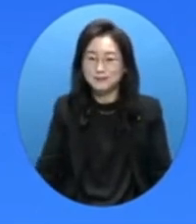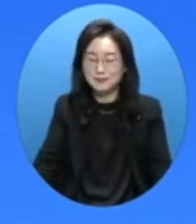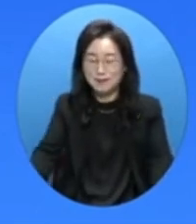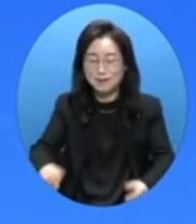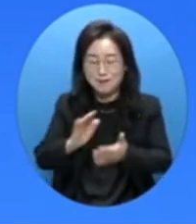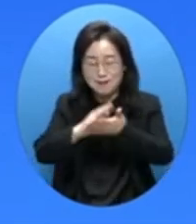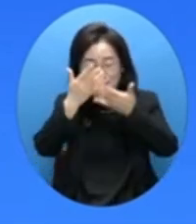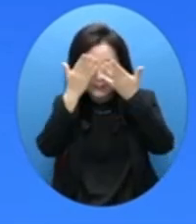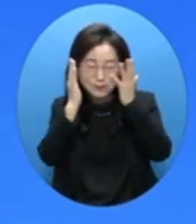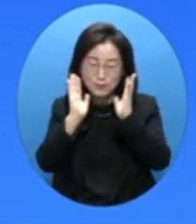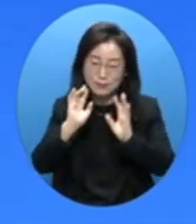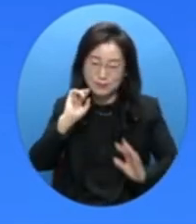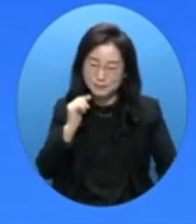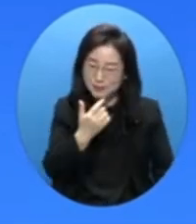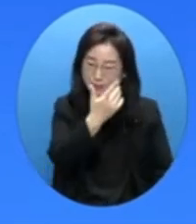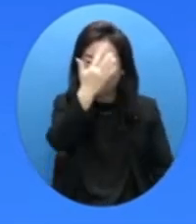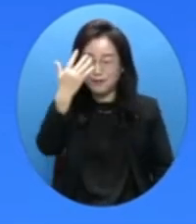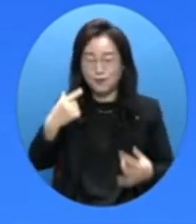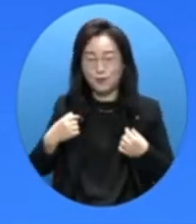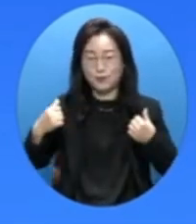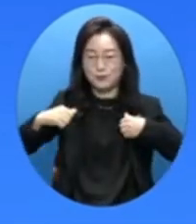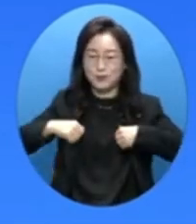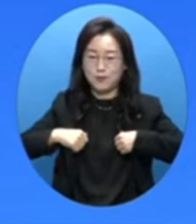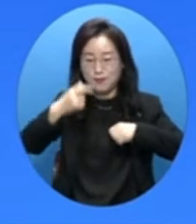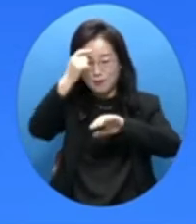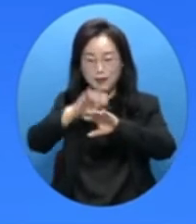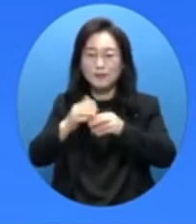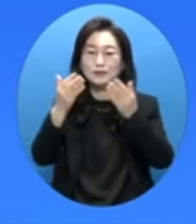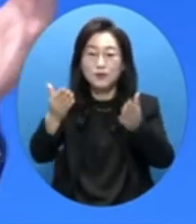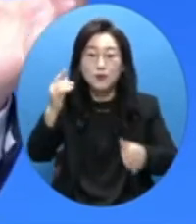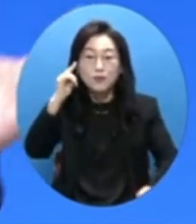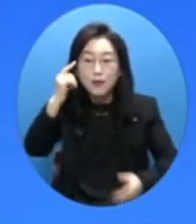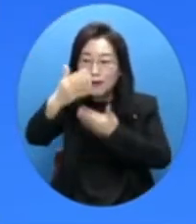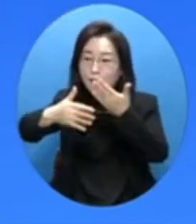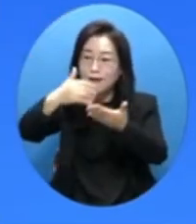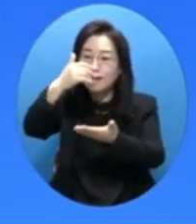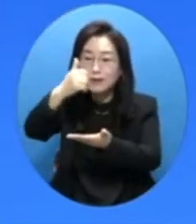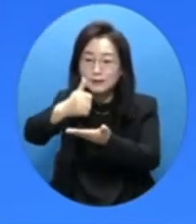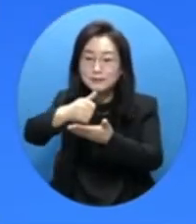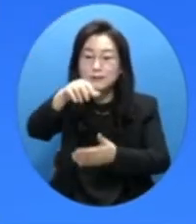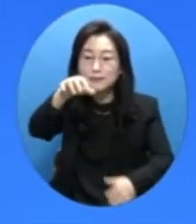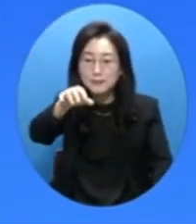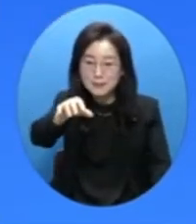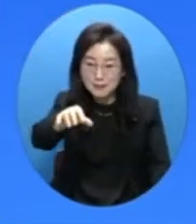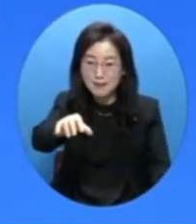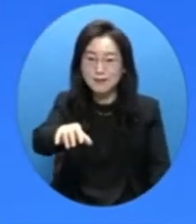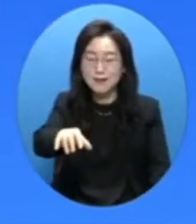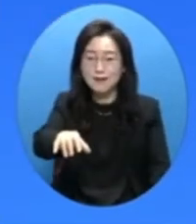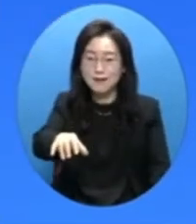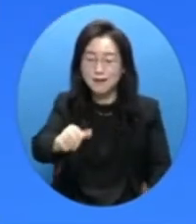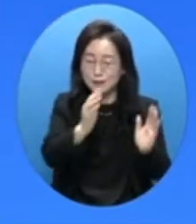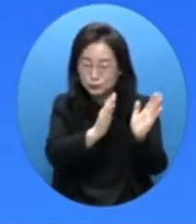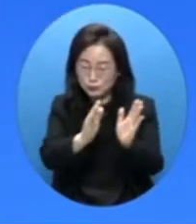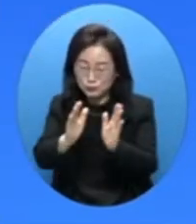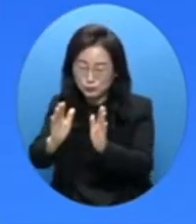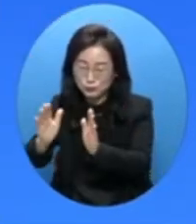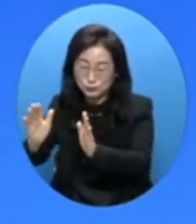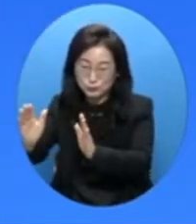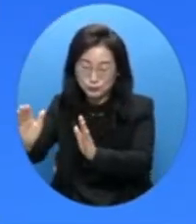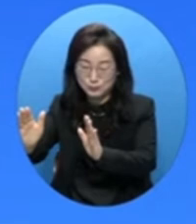온갖 소리를 드립니다 왜 하나님 앞에 준비된 모습으로 잘